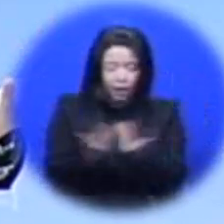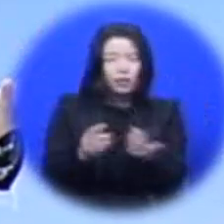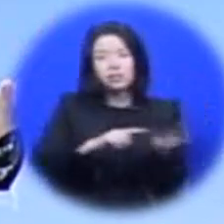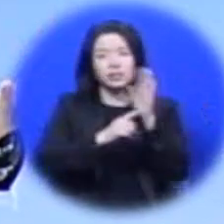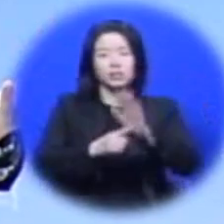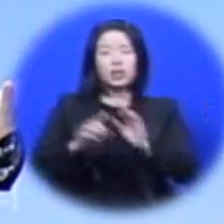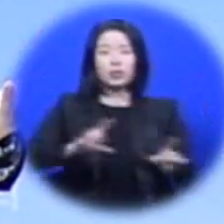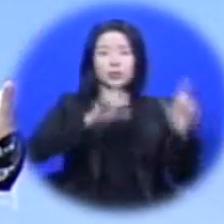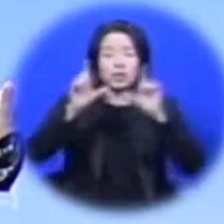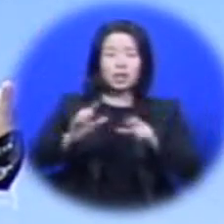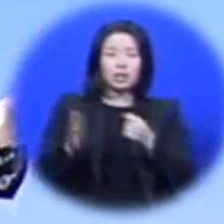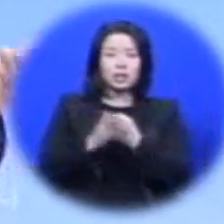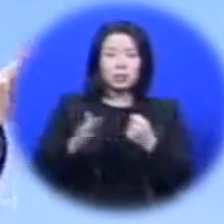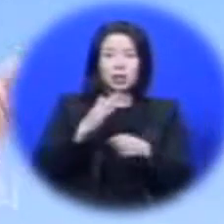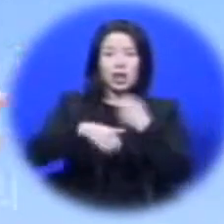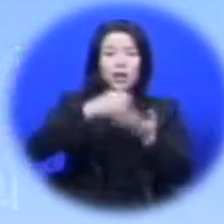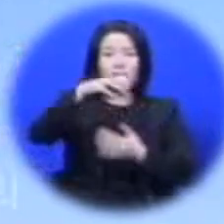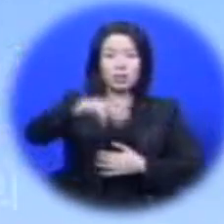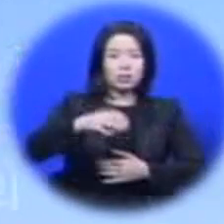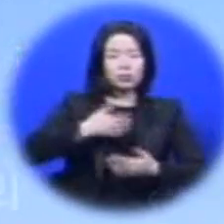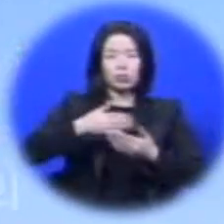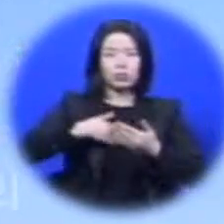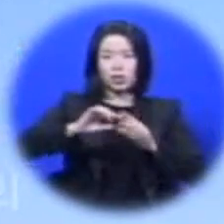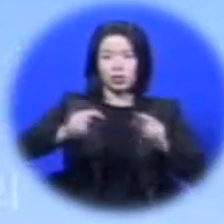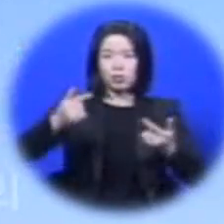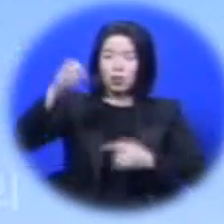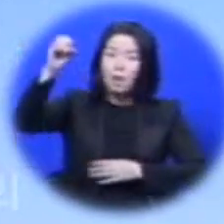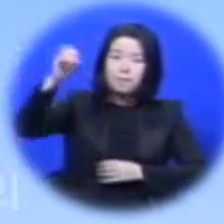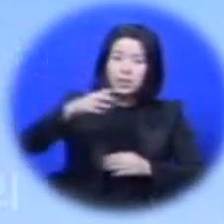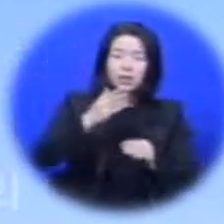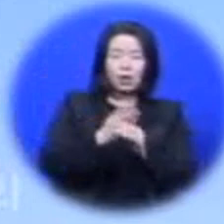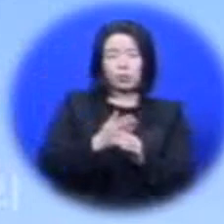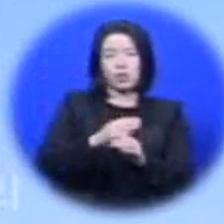살아요. 이제 빛 가운데 사는 거죠.